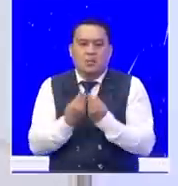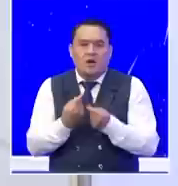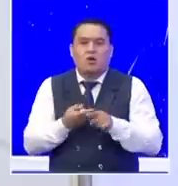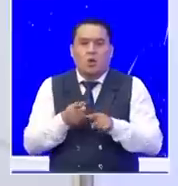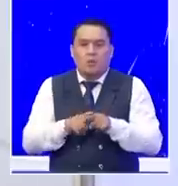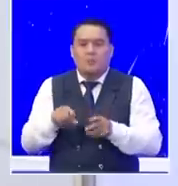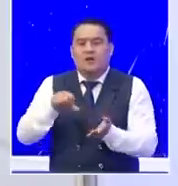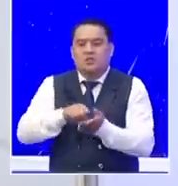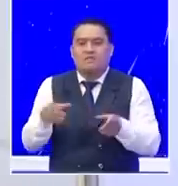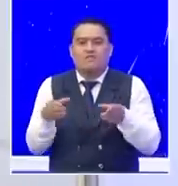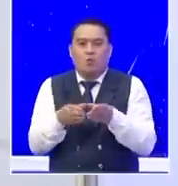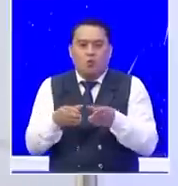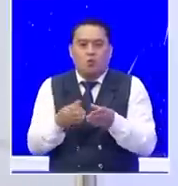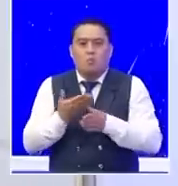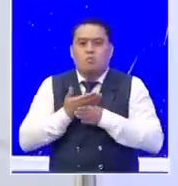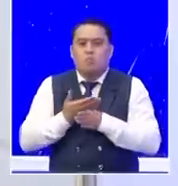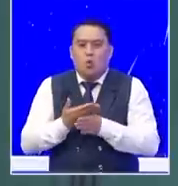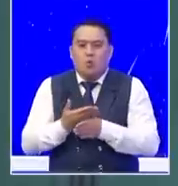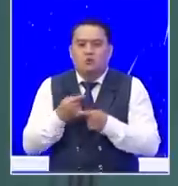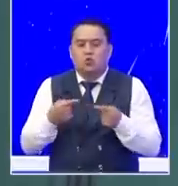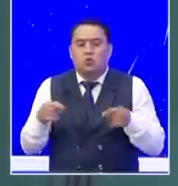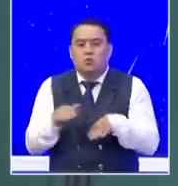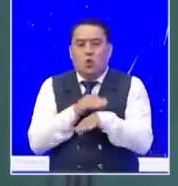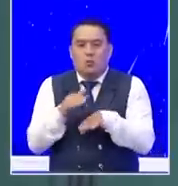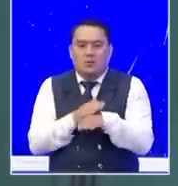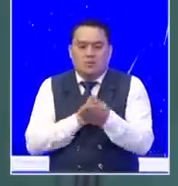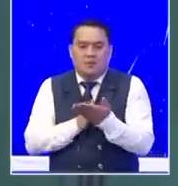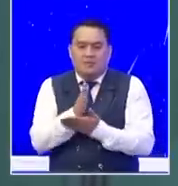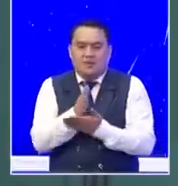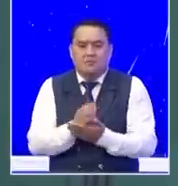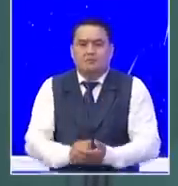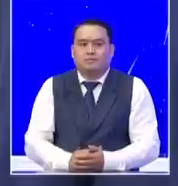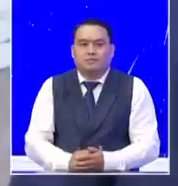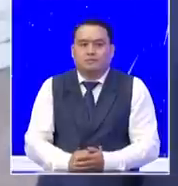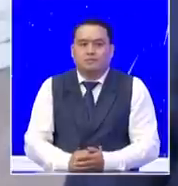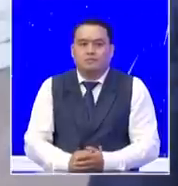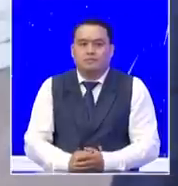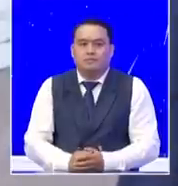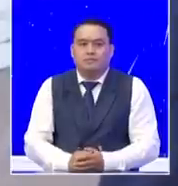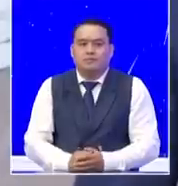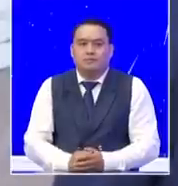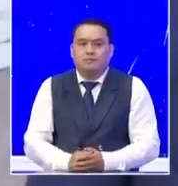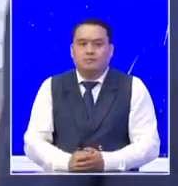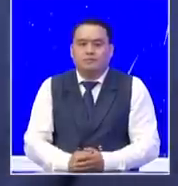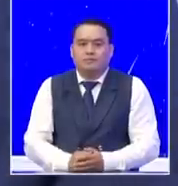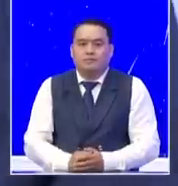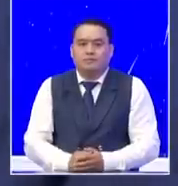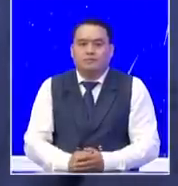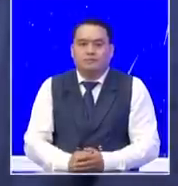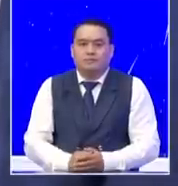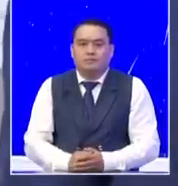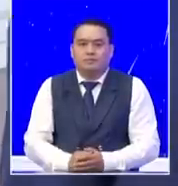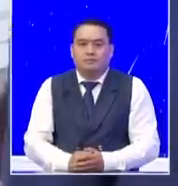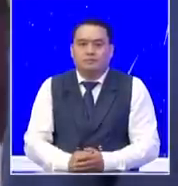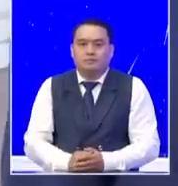того, представители фонда оказывают помощь и по другим благотворительным направлениям. Казахстан мусульмандар діни басқармасының